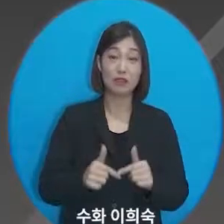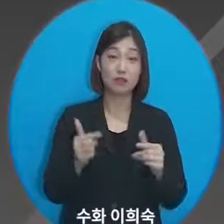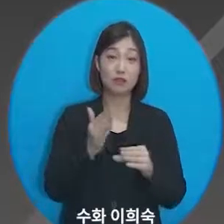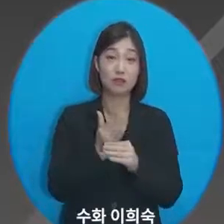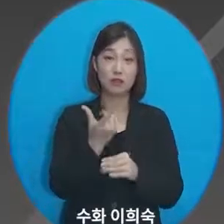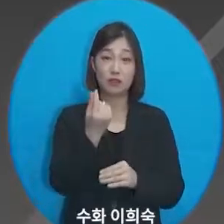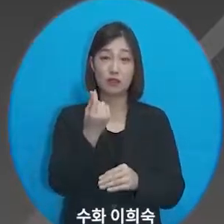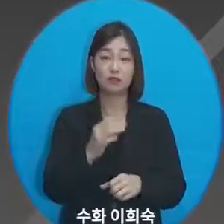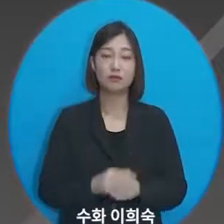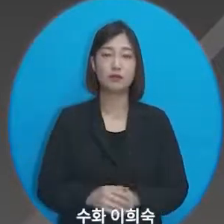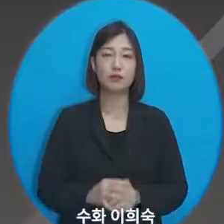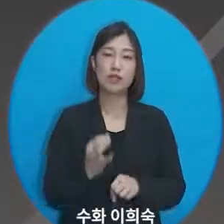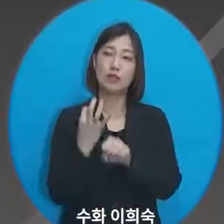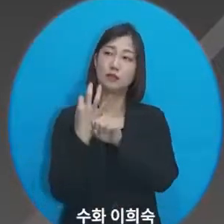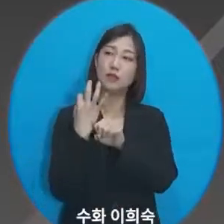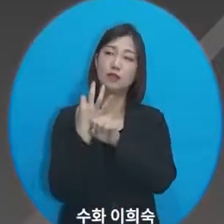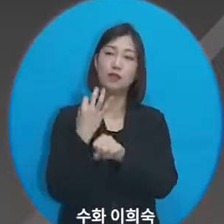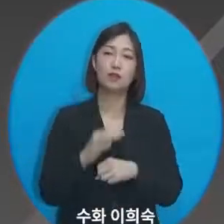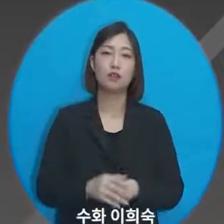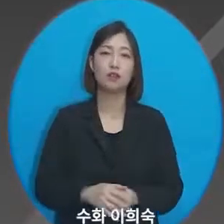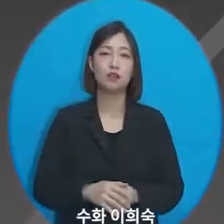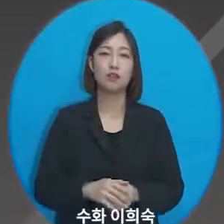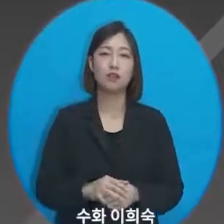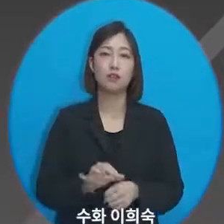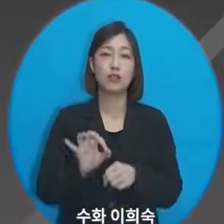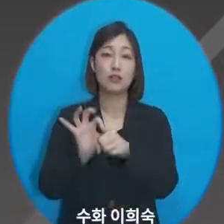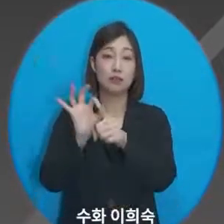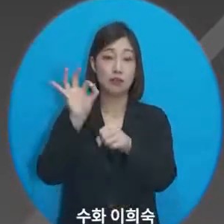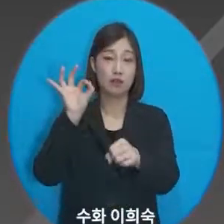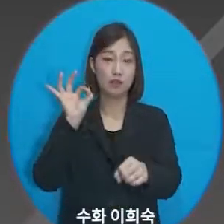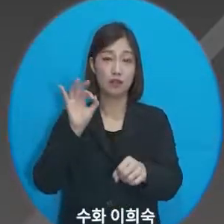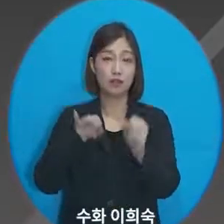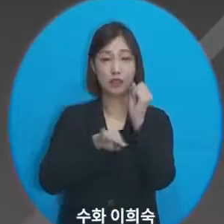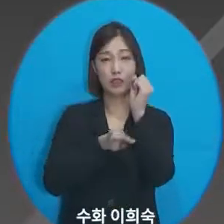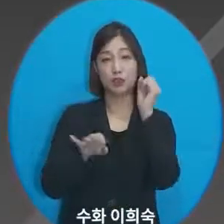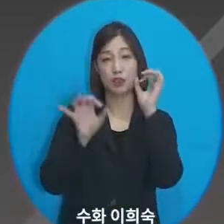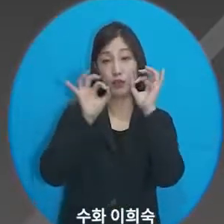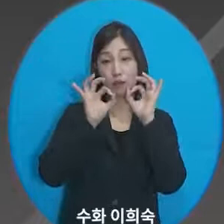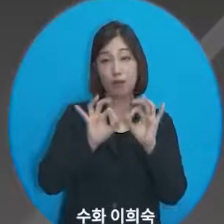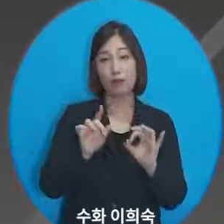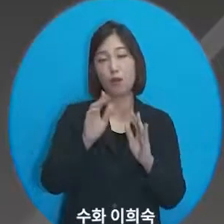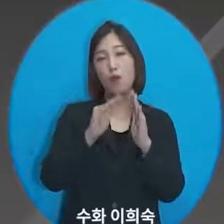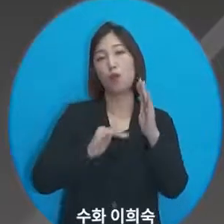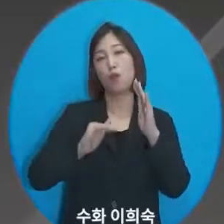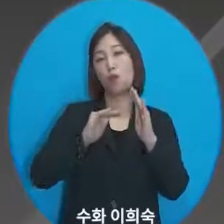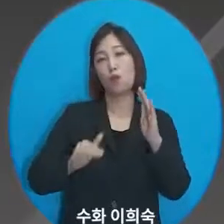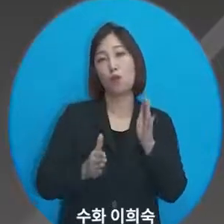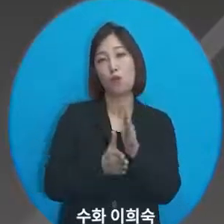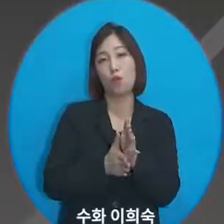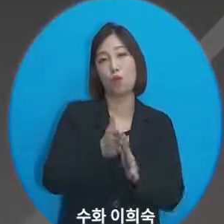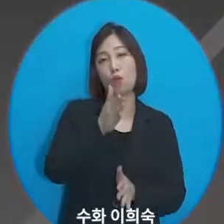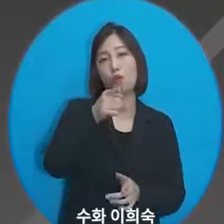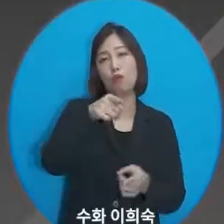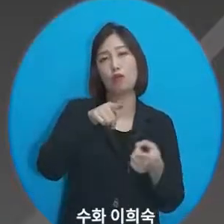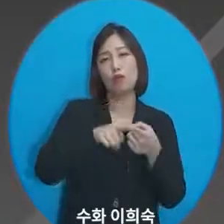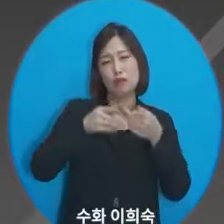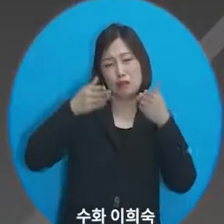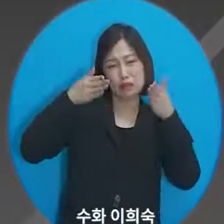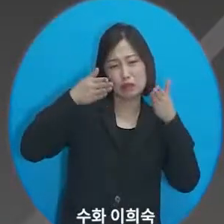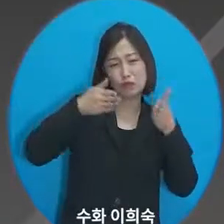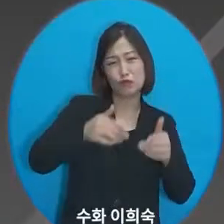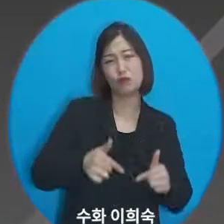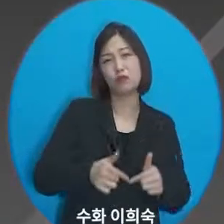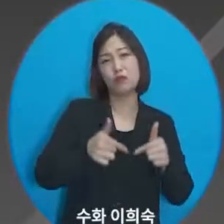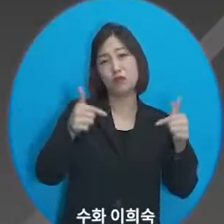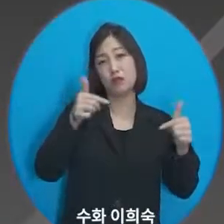10년이 됐던 2018년도를 기준을 보면 공공 부분이나 어떤 건축물에만 과도하게 인증이 집중되어